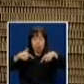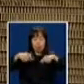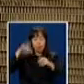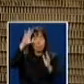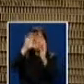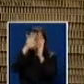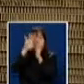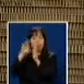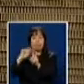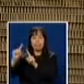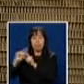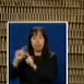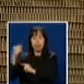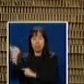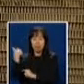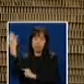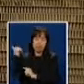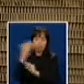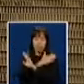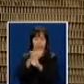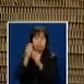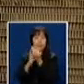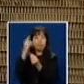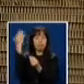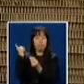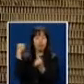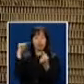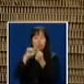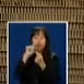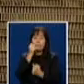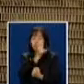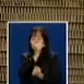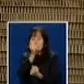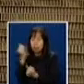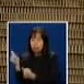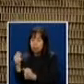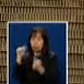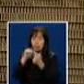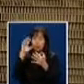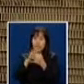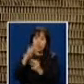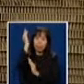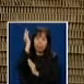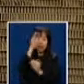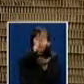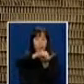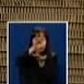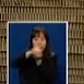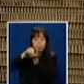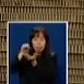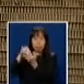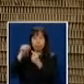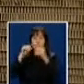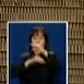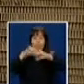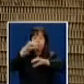ที่เราได้เคยได้ชมกันมาเมื่อสัปดาห์ที่แล้วก็คือจากการที่เราไปติดตามพูดอะไรแสดงความคิดเห็นเข้ามาในโครงการ